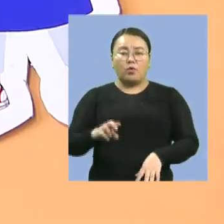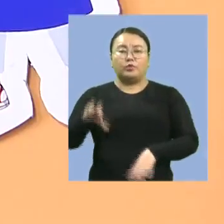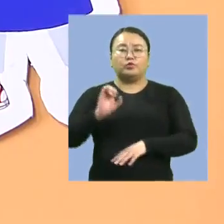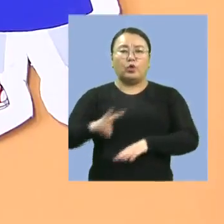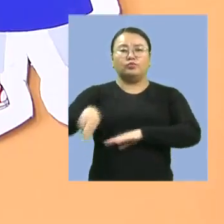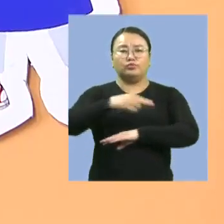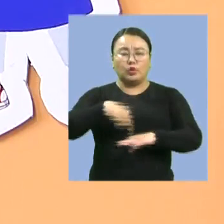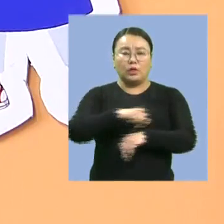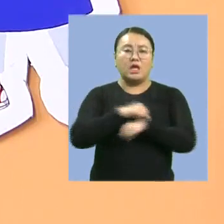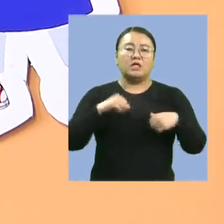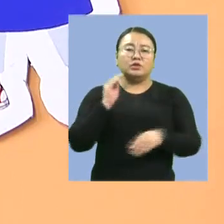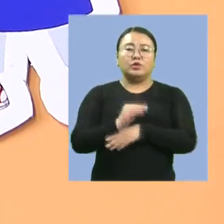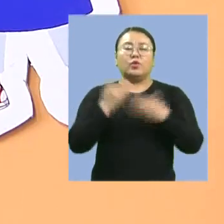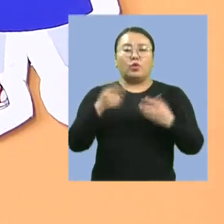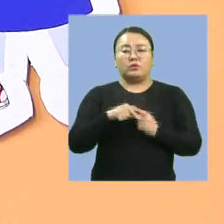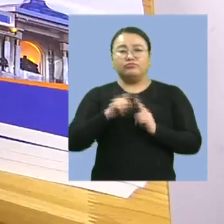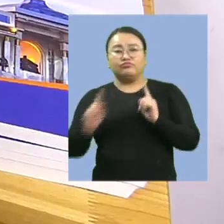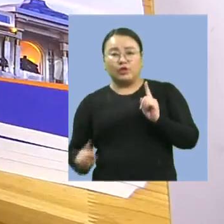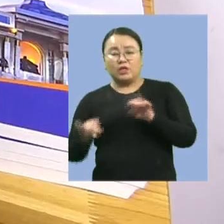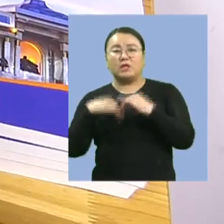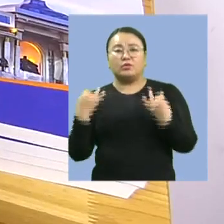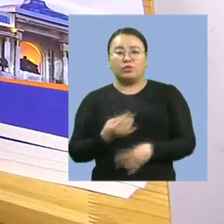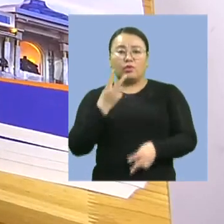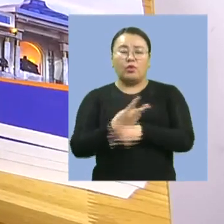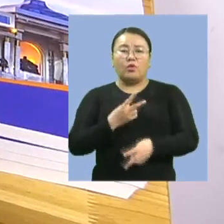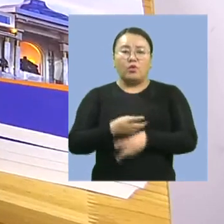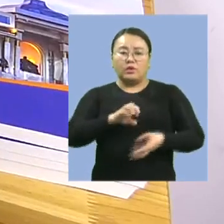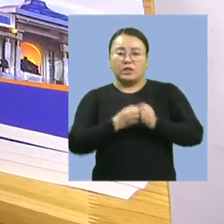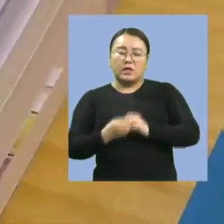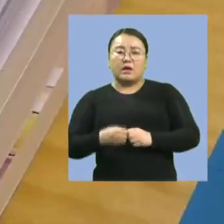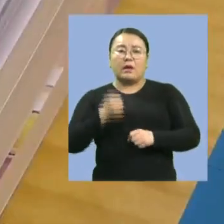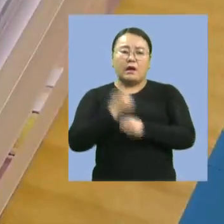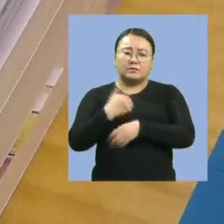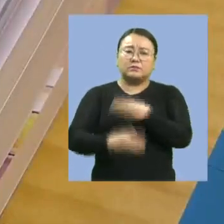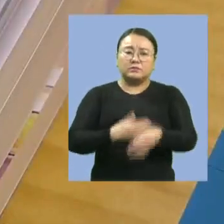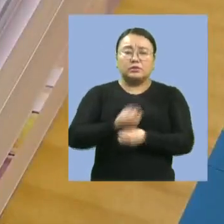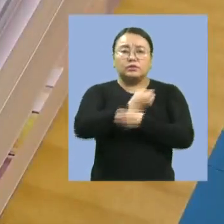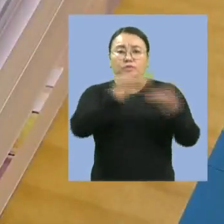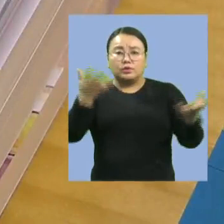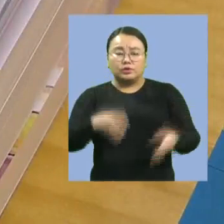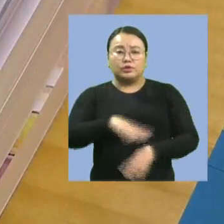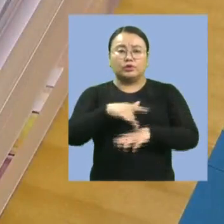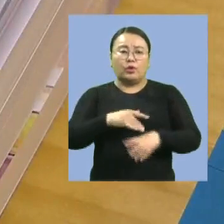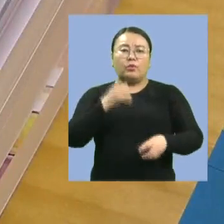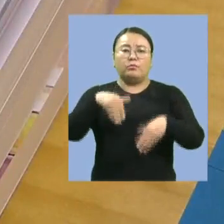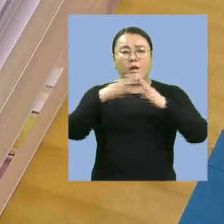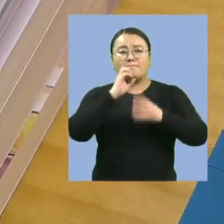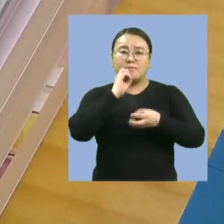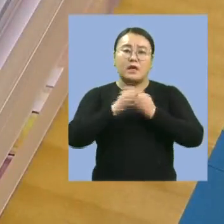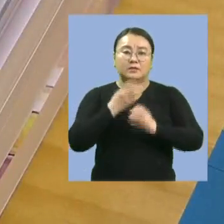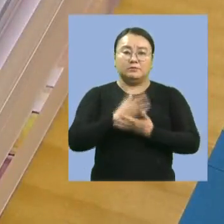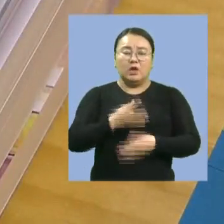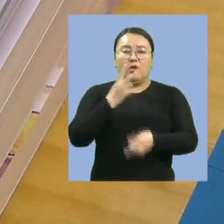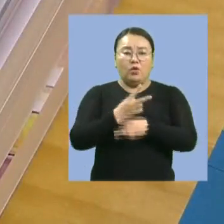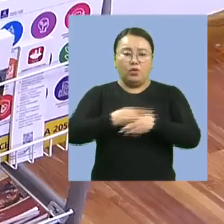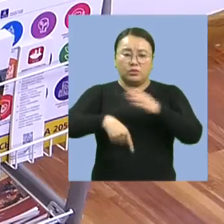21 аймаг нийслэл Сум дүүргийн иргэдийн төлөөлөгчдийн хурлын дэргэд улсын хурл болон хууль тогтоох үйл ажиллагааг сурталчлах төв байгуулах зорилт тусан